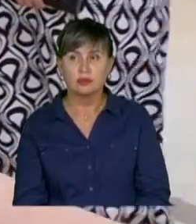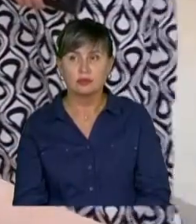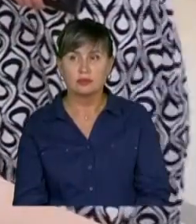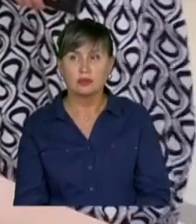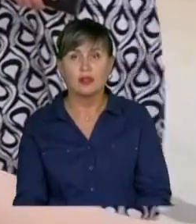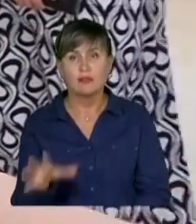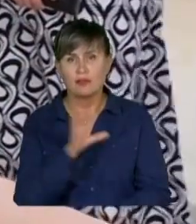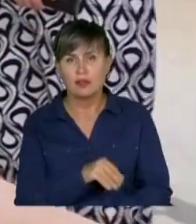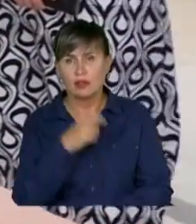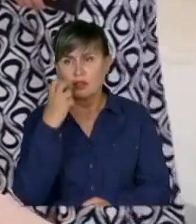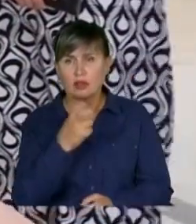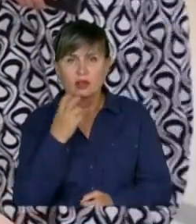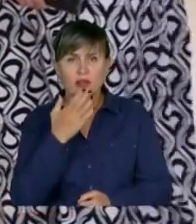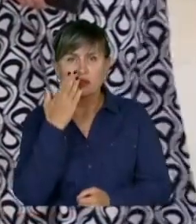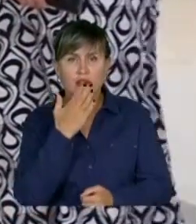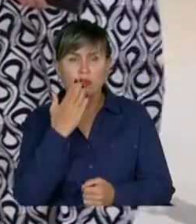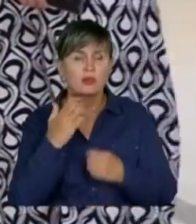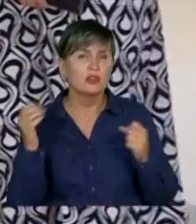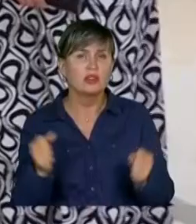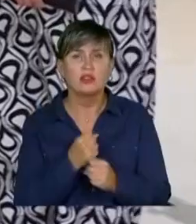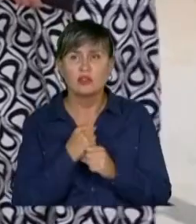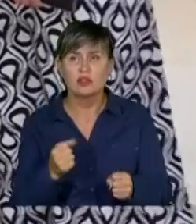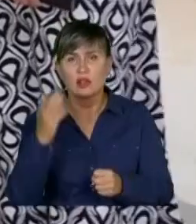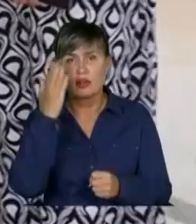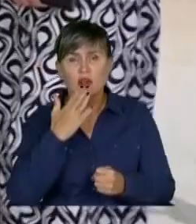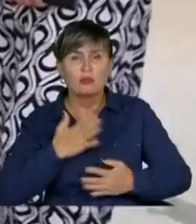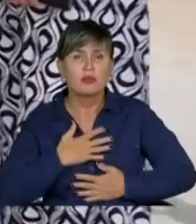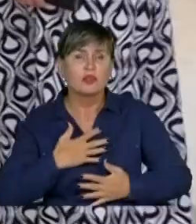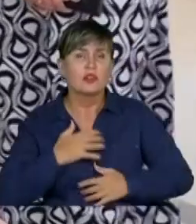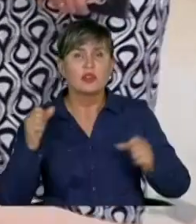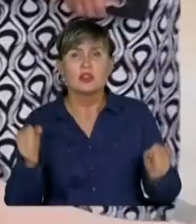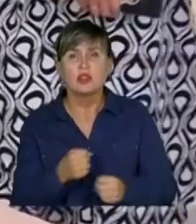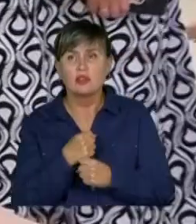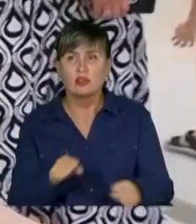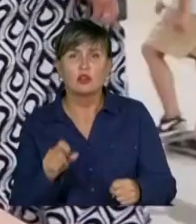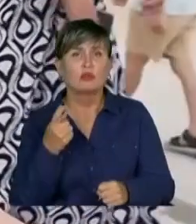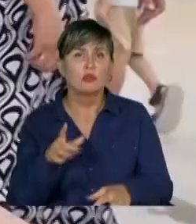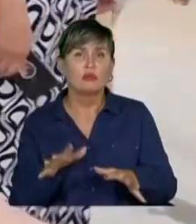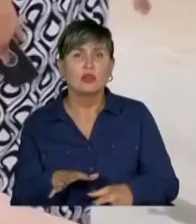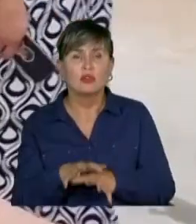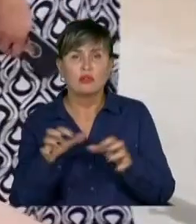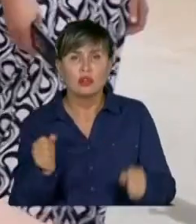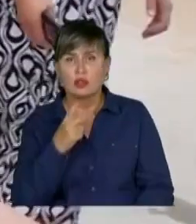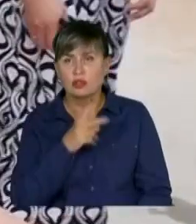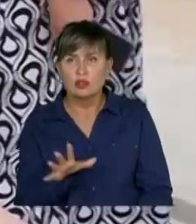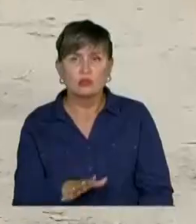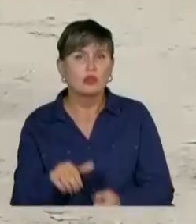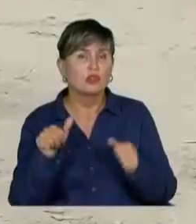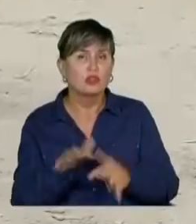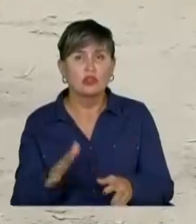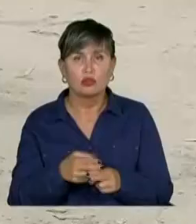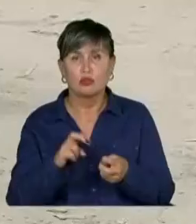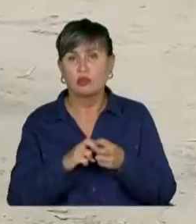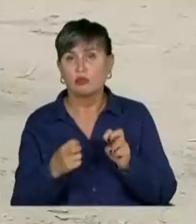Все здесь гниет. Запах стоит невыносимый. Летом тут дышать невозможно. Почему местные власти не смотрят и не решают эту